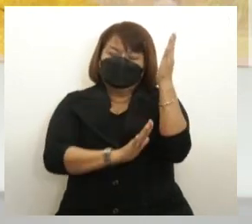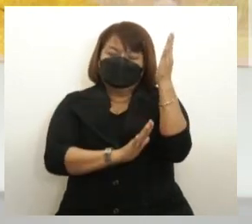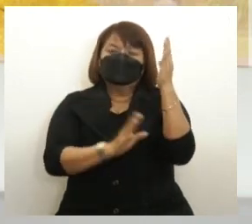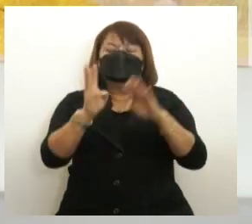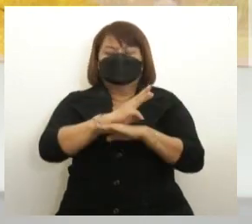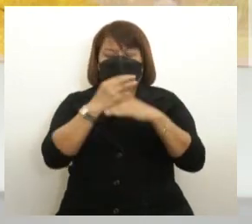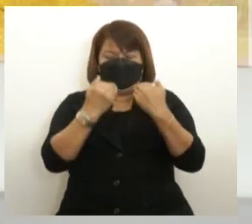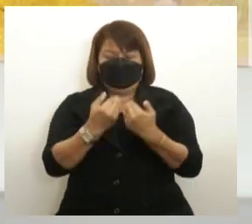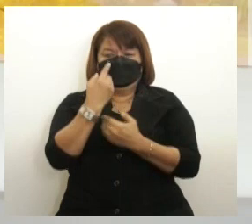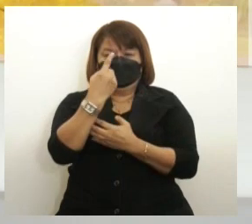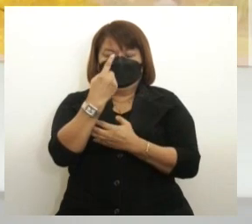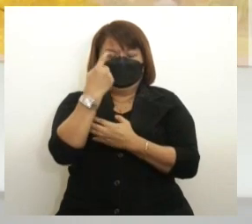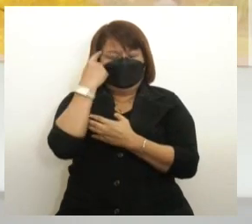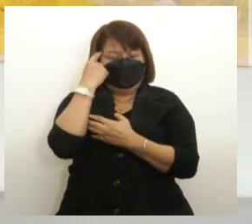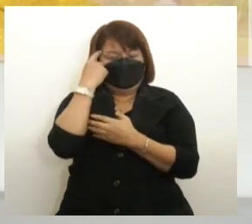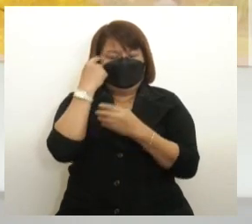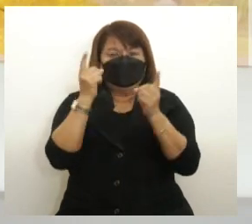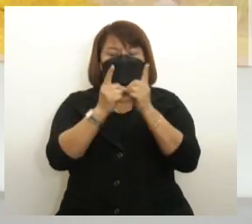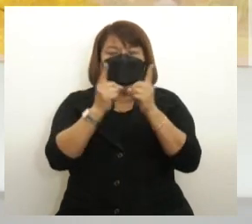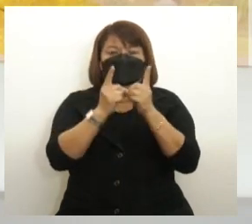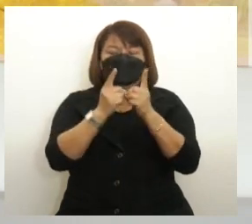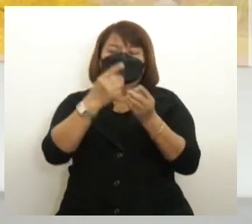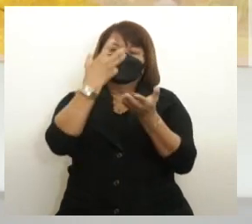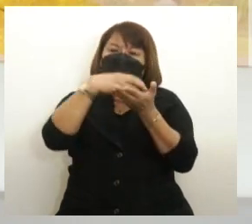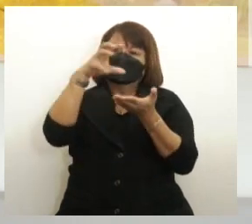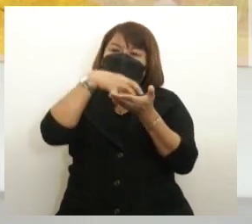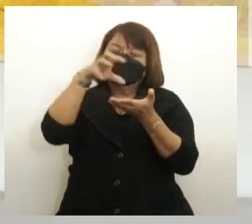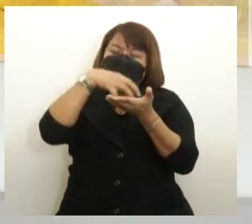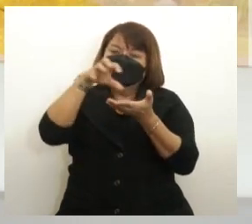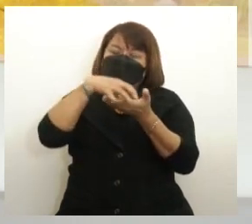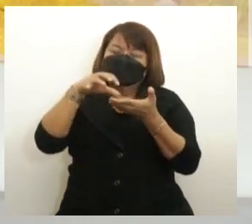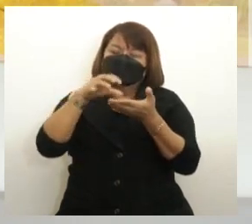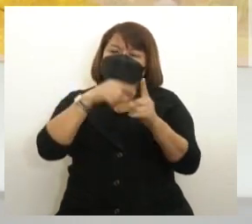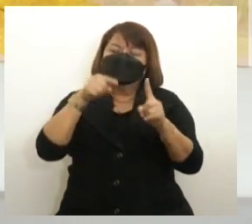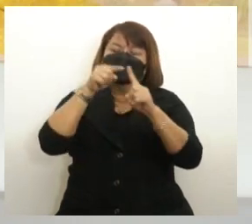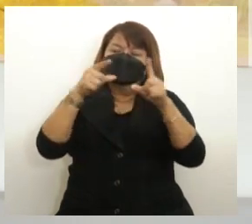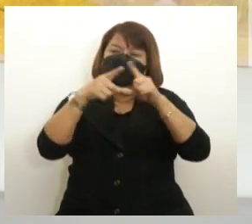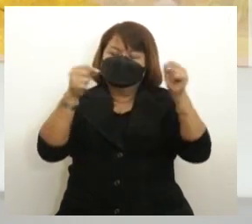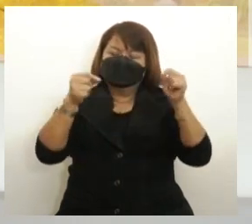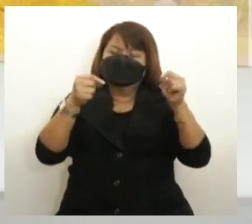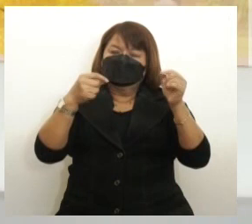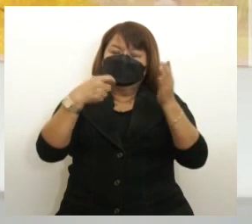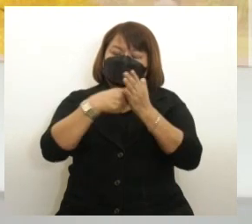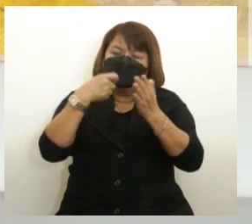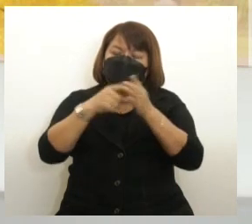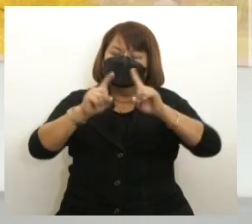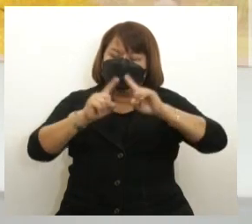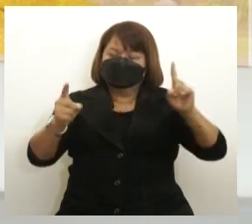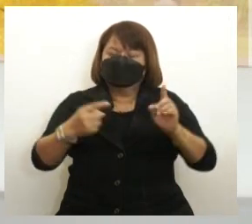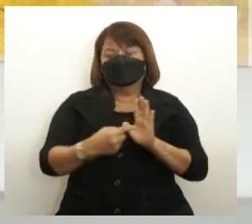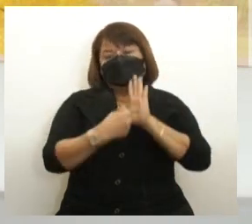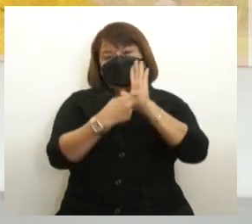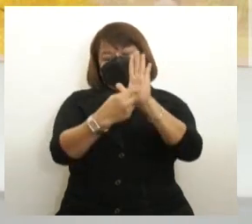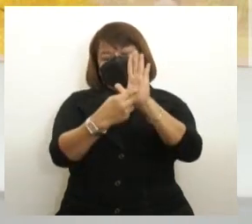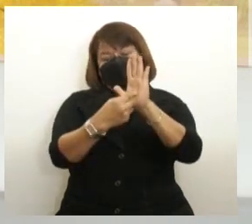นี้เป็นอีกวันนึงที่เราได้มาพบปะและที่จะมาเล่าถึงเรื่องราวเหตุการณ์หรือข้อเสนอแนะต่างๆ